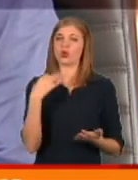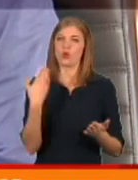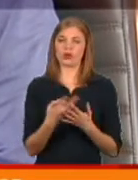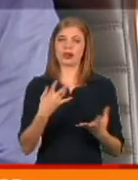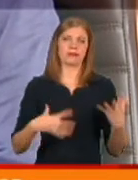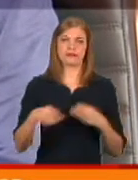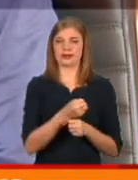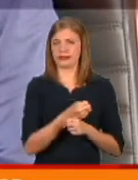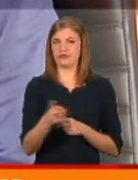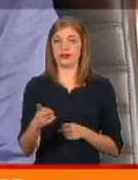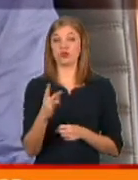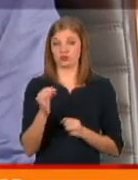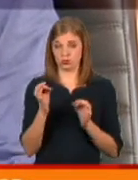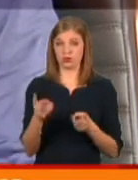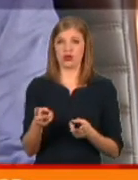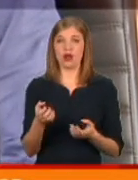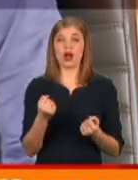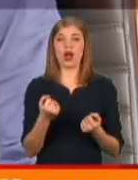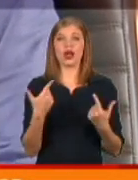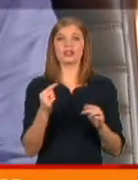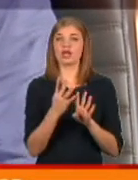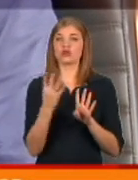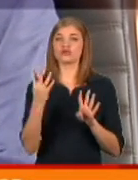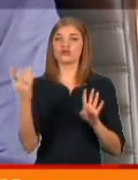треба всіх звільняти. Ну окей, а де черга